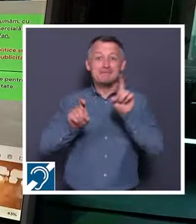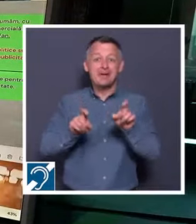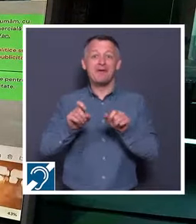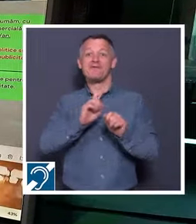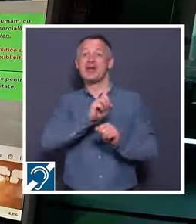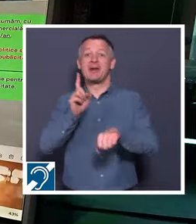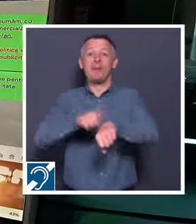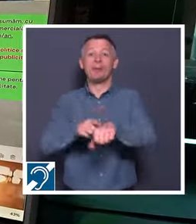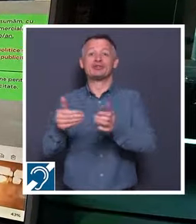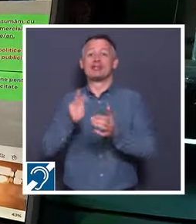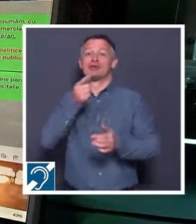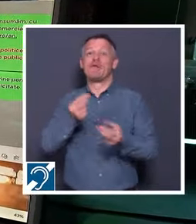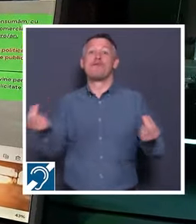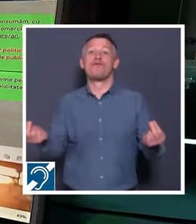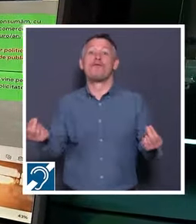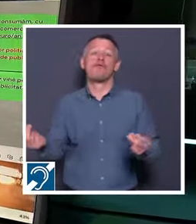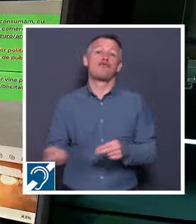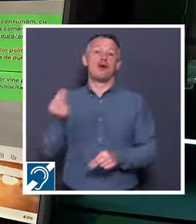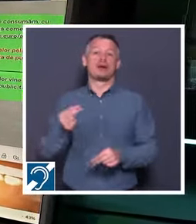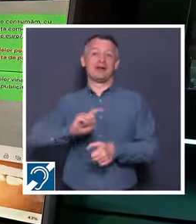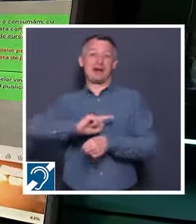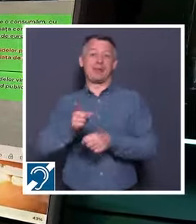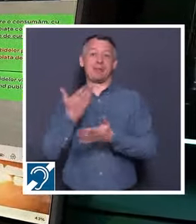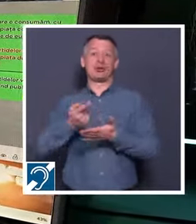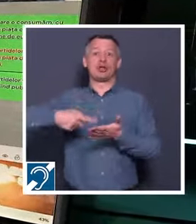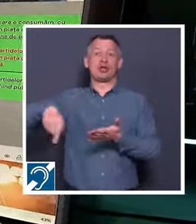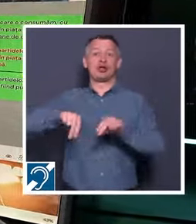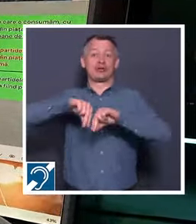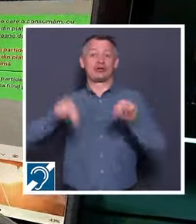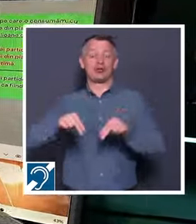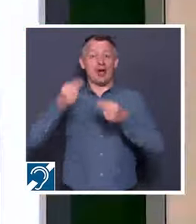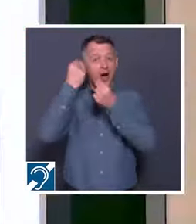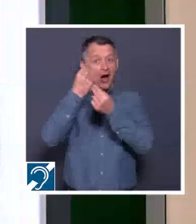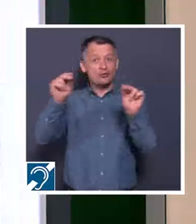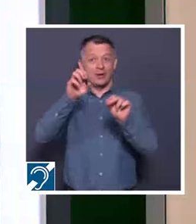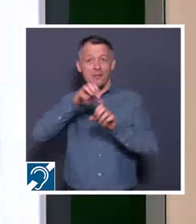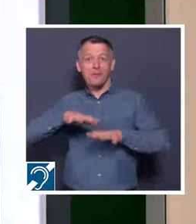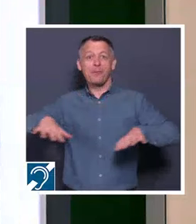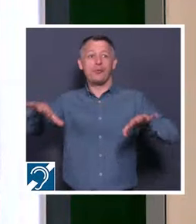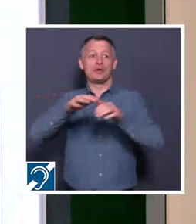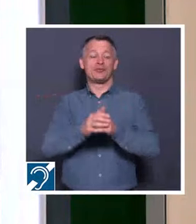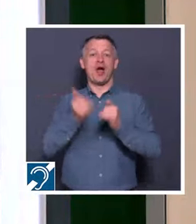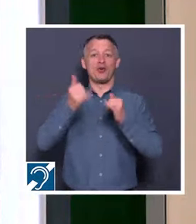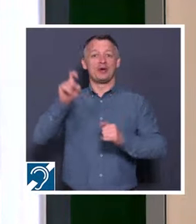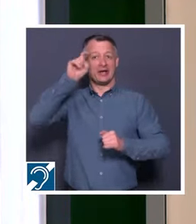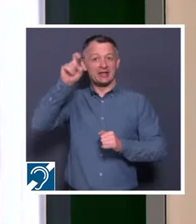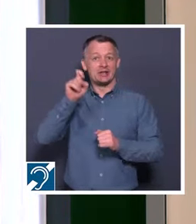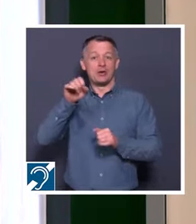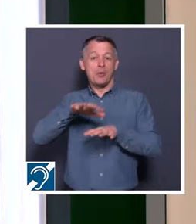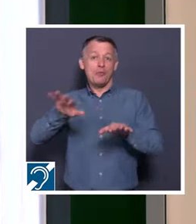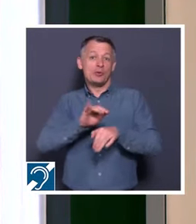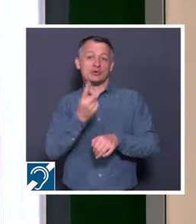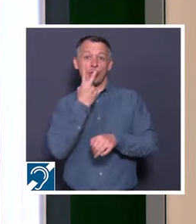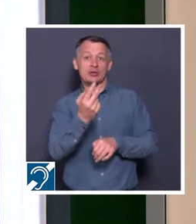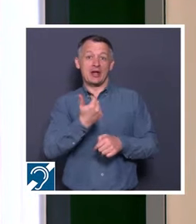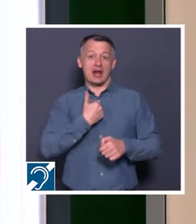fiecare moment și să răspundem foarte rapid la ele, pentru că datoria noastră este de a informa publicul. Acum, cred că publicul se poate uita la noi și